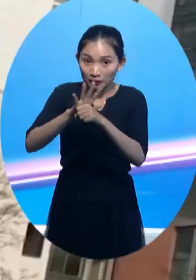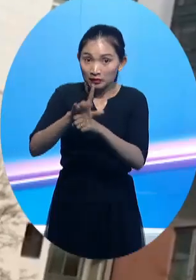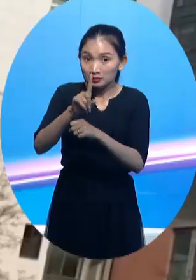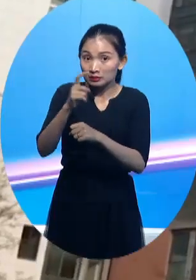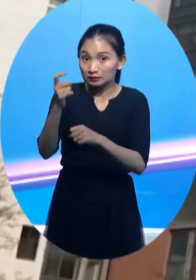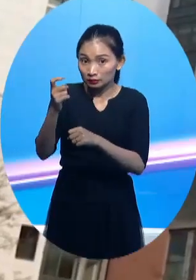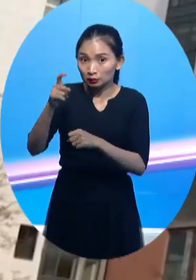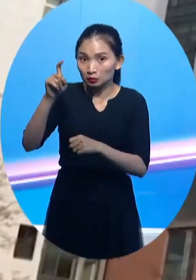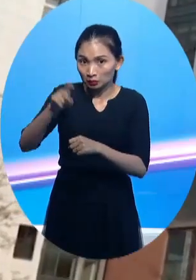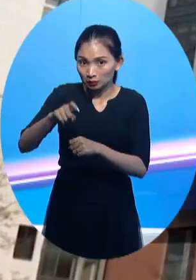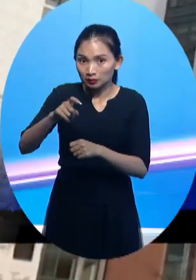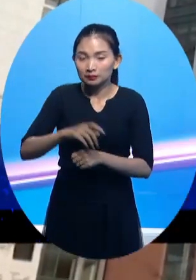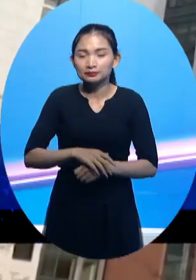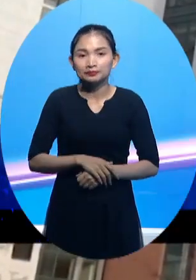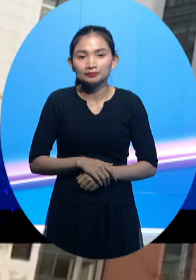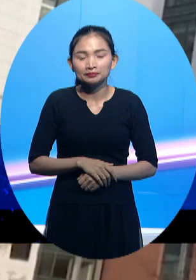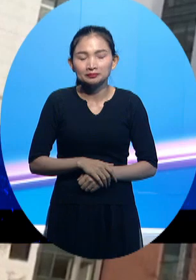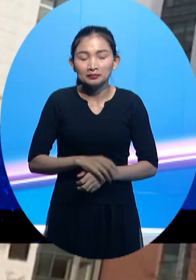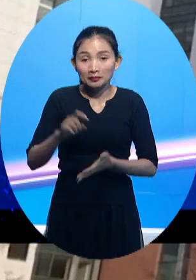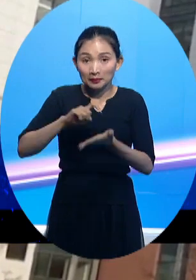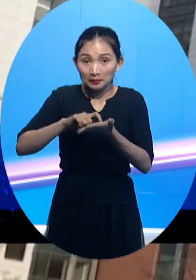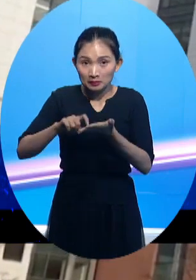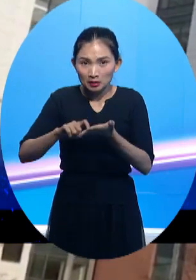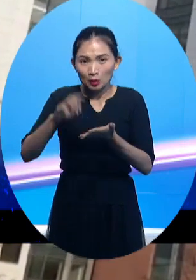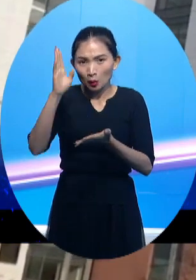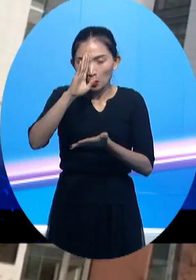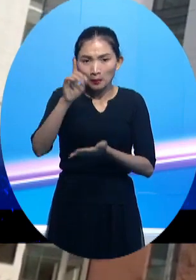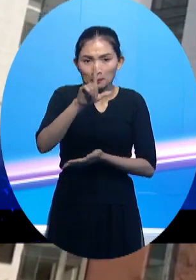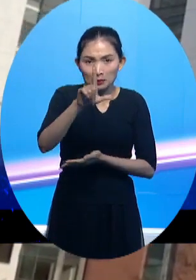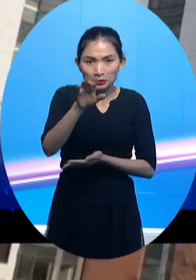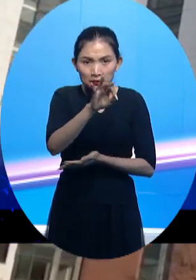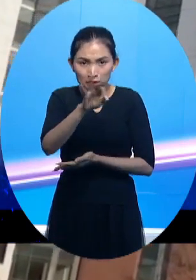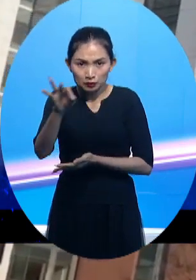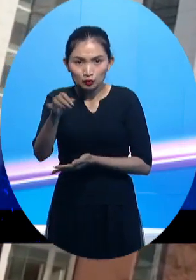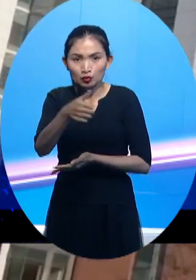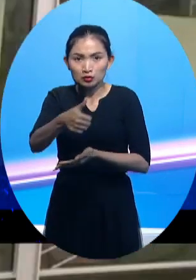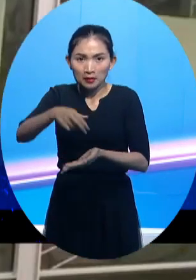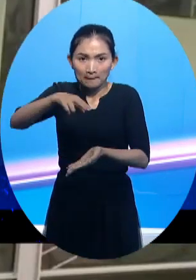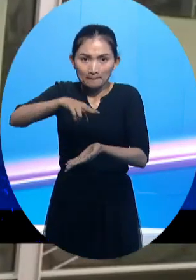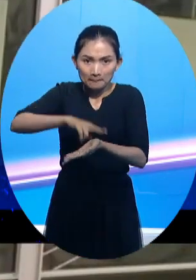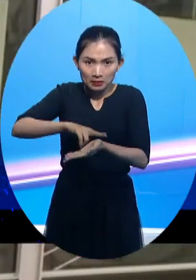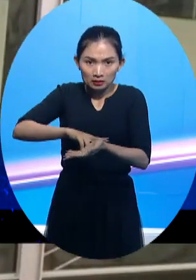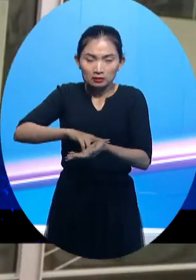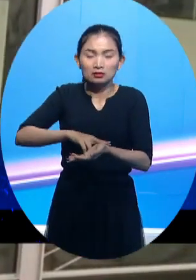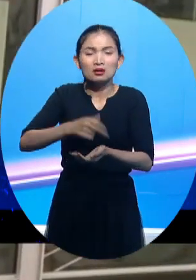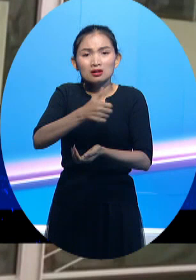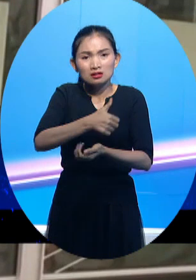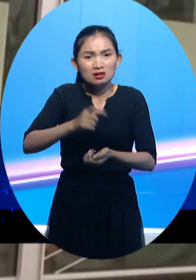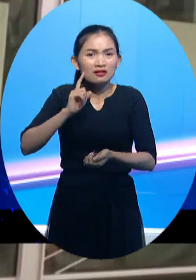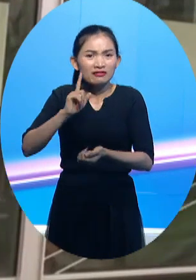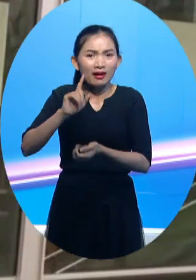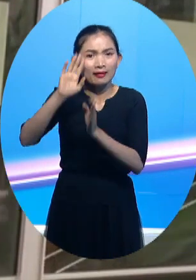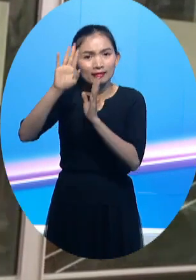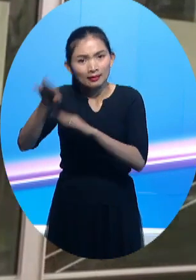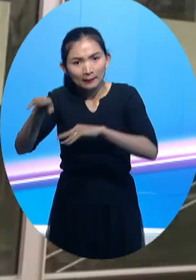mạnh ước tính Mỹ đã ghi nhận hơn 7 triệu ca bệnh trong đó 73.000 trường hợp phải nhập viện và 4500k tự